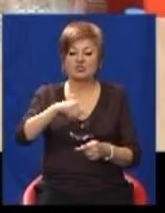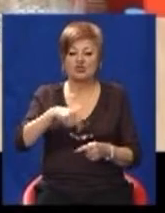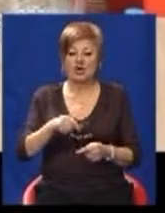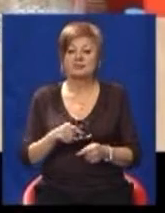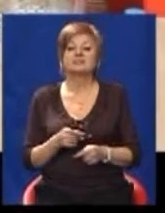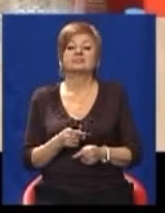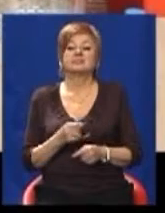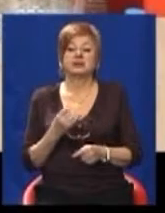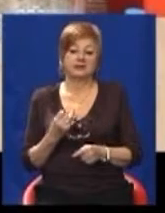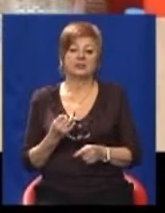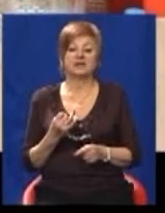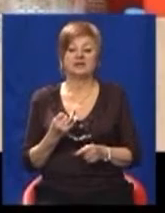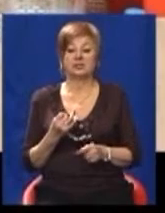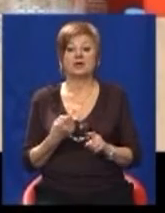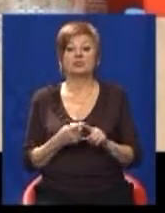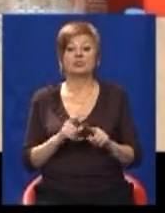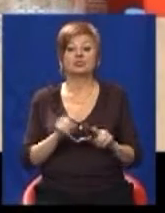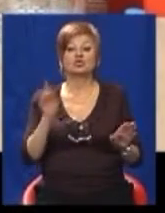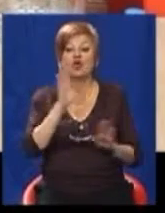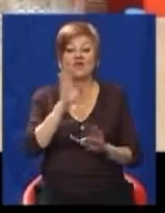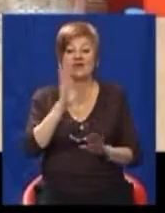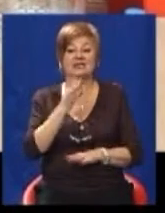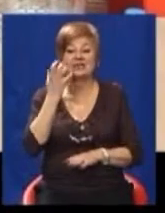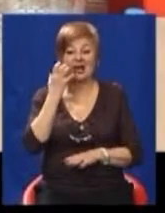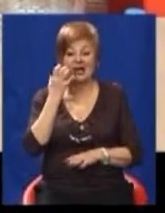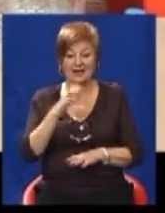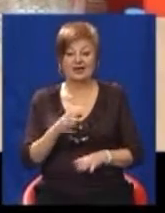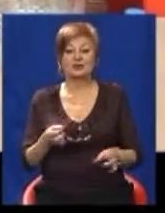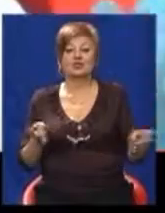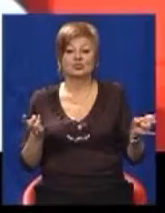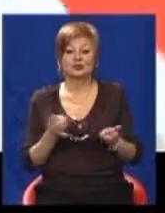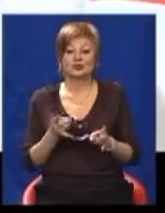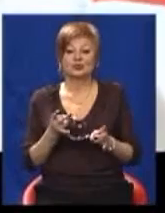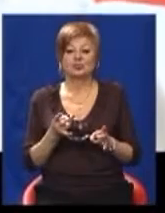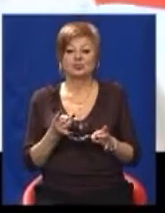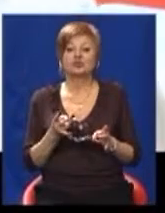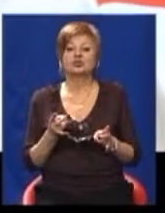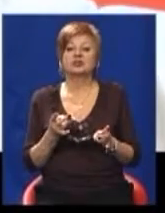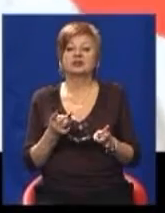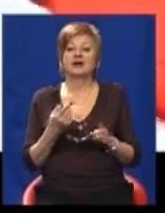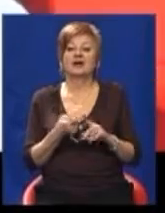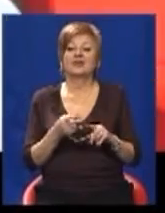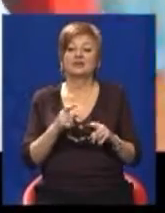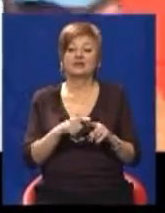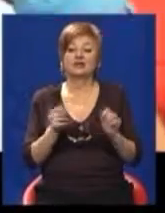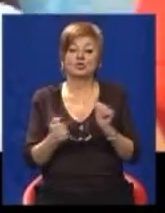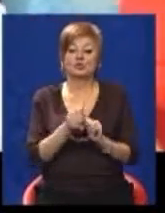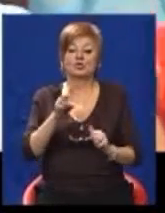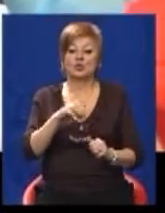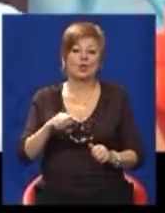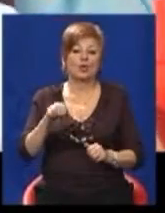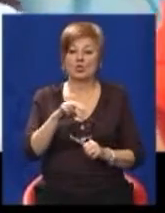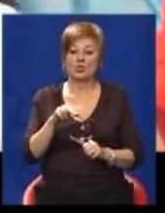мило, і тому що вода гаряча, тому нам потрібно одягти рукавички. А також ось цей сухий лід, його